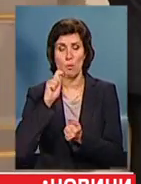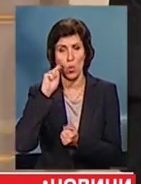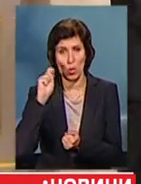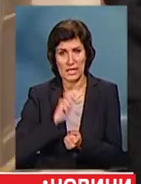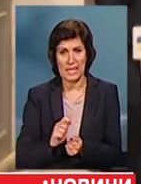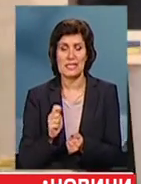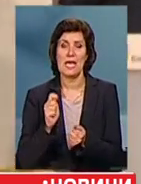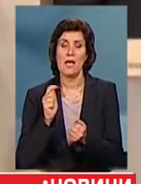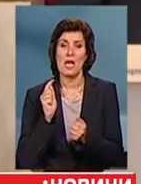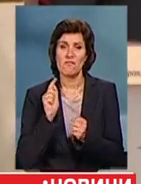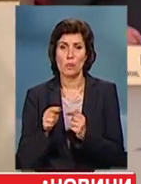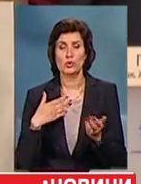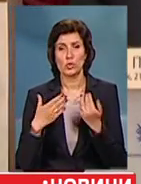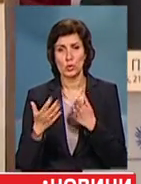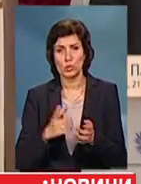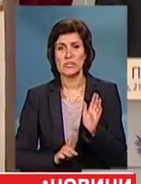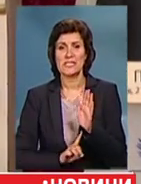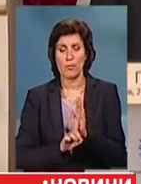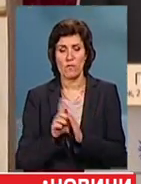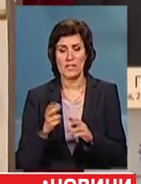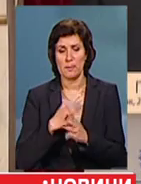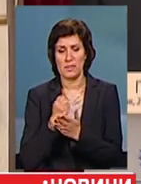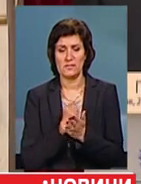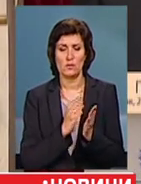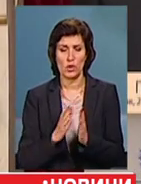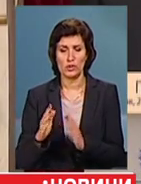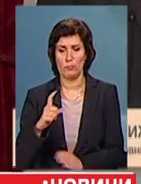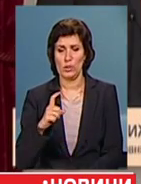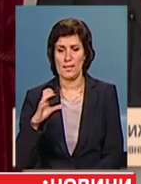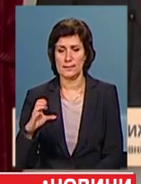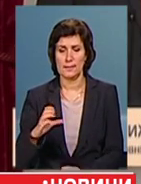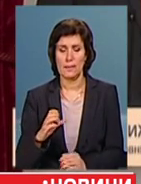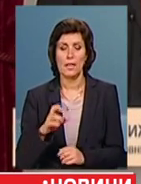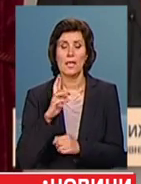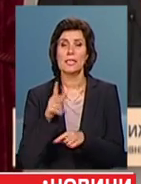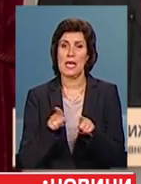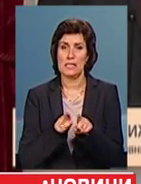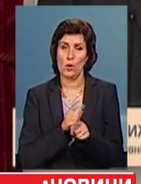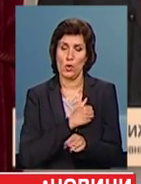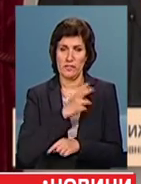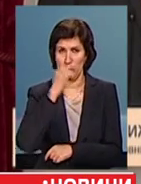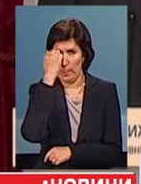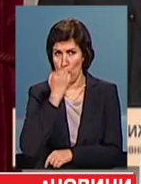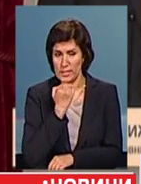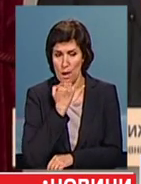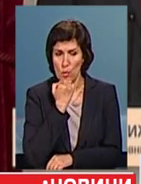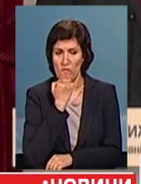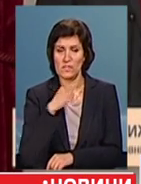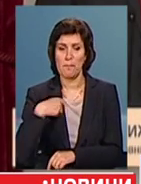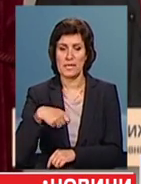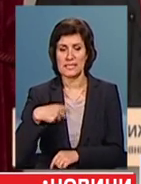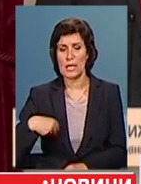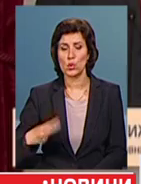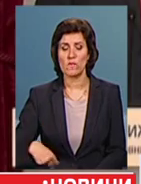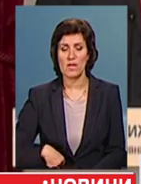питаннях, зокрема в тому, що стосується запровадження безвізового режиму з ЄС. Я також хотів би подякувати